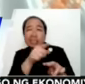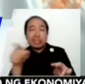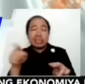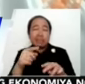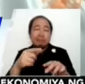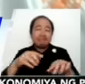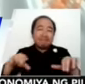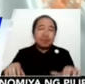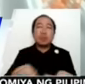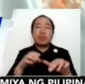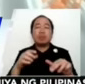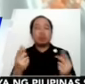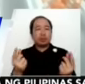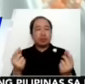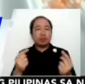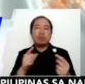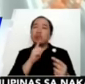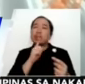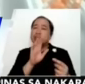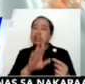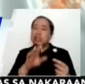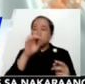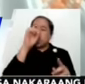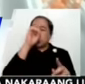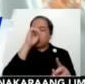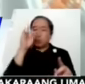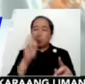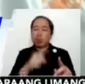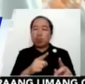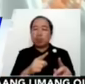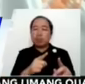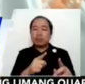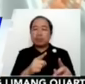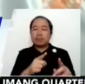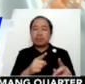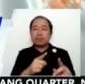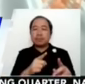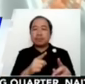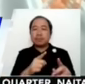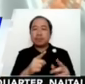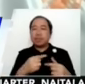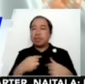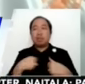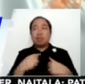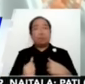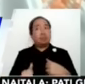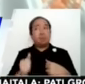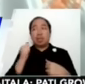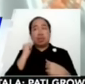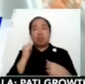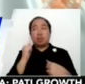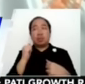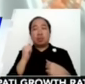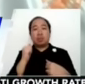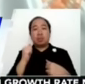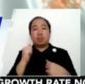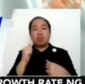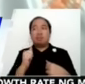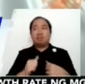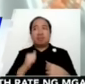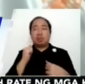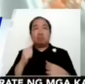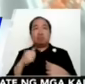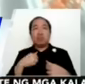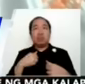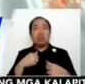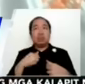ang motibo dyan is ayaw ko na bumaba sa akin na ito forever. Kaya